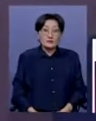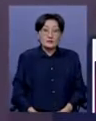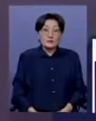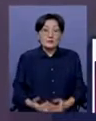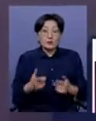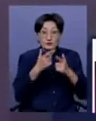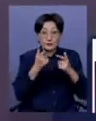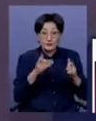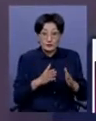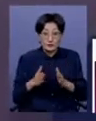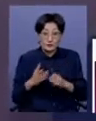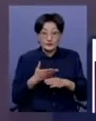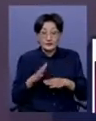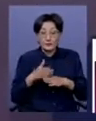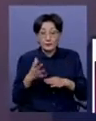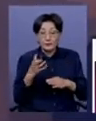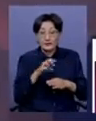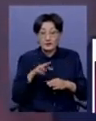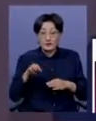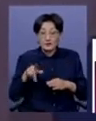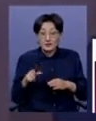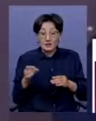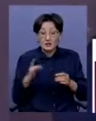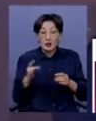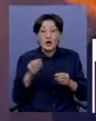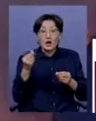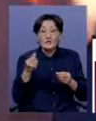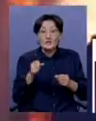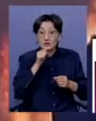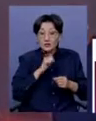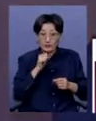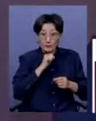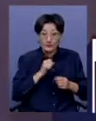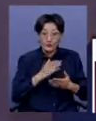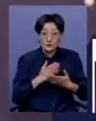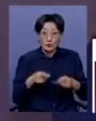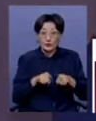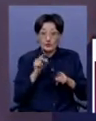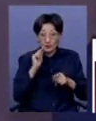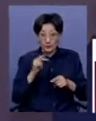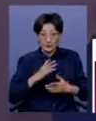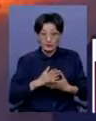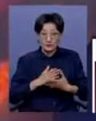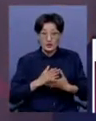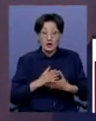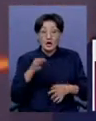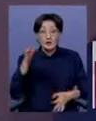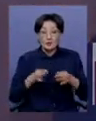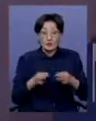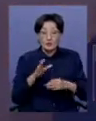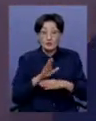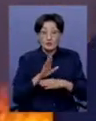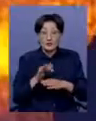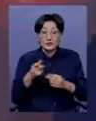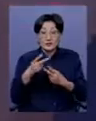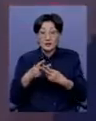Ол ақпараттық жүйені құруға бөлінген 500 миллион теңге көлеміндегі бюджет қаржысын талан-таражға салды деген күдікке ілініп отыр. Сот санкциясымен ол